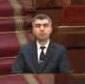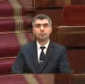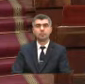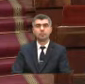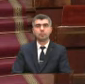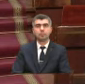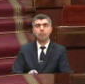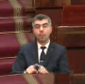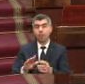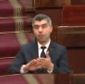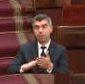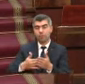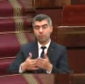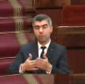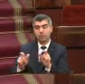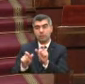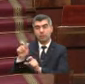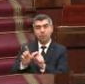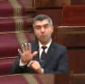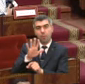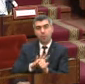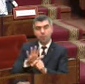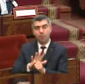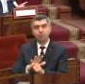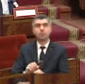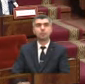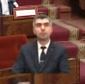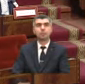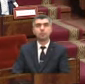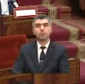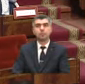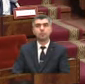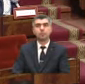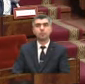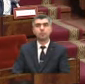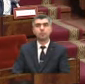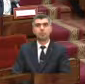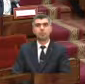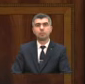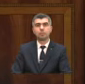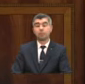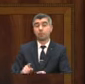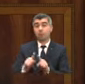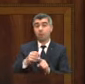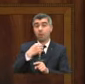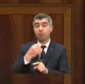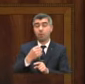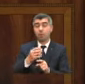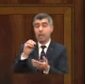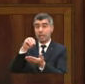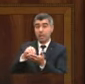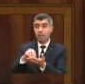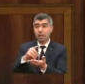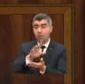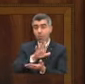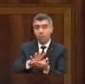نتمن داكشي اللي قالوا بعض الإخوان، حنا ضد ماشي غنتعاملوا مع المواطنين بالمقاربة الإحسانية،